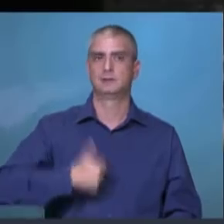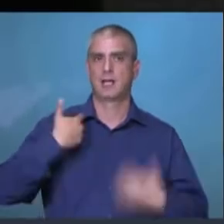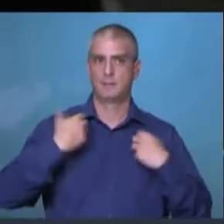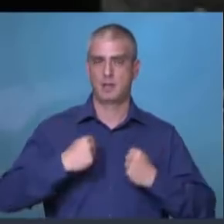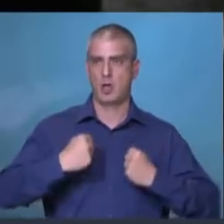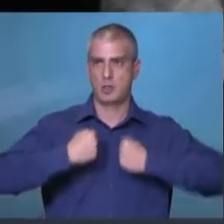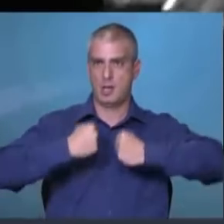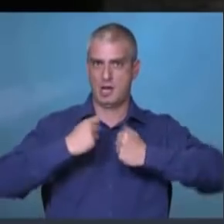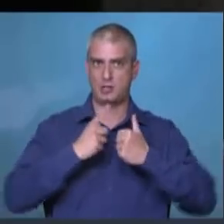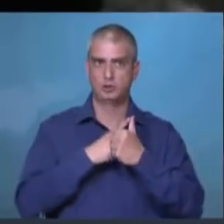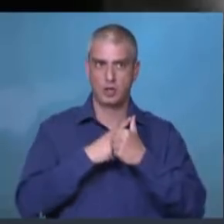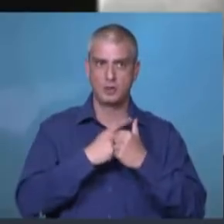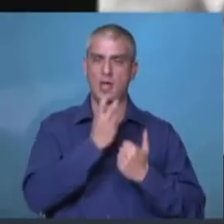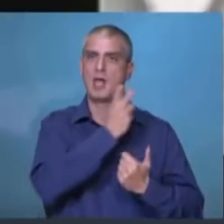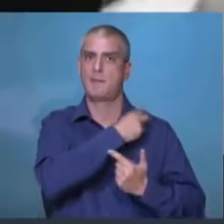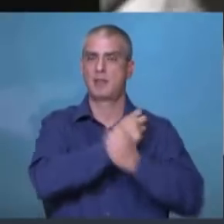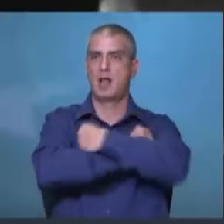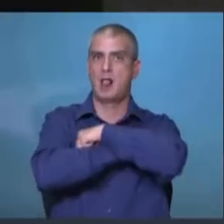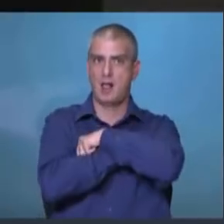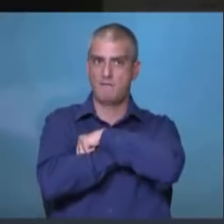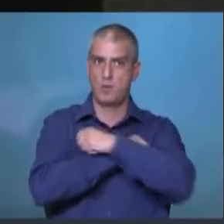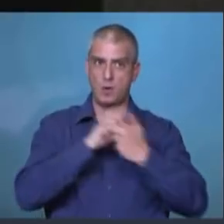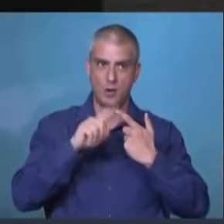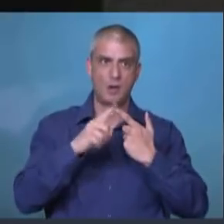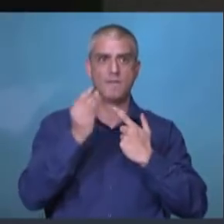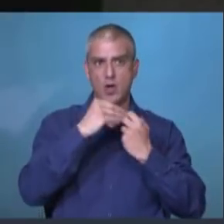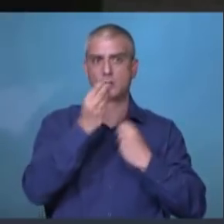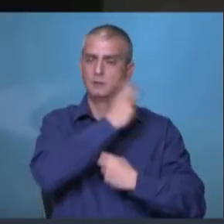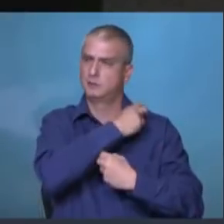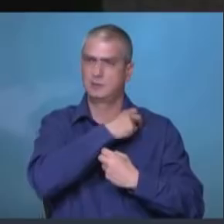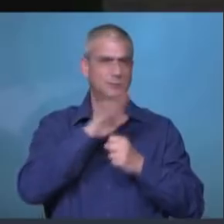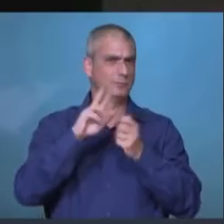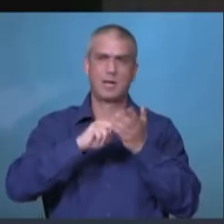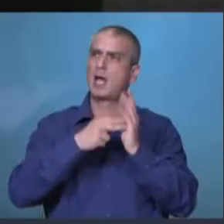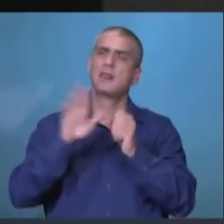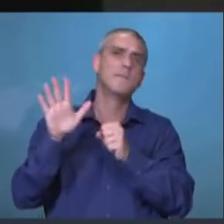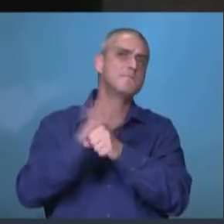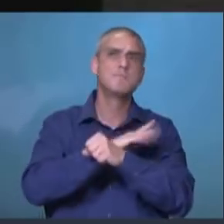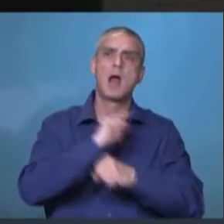שרון, הרמטכ"ל רפול, ועוד קצינים נוספים, חדר